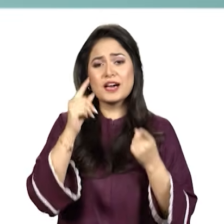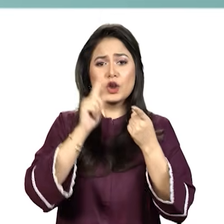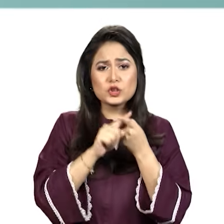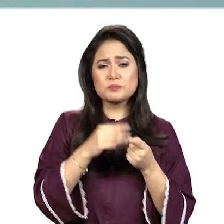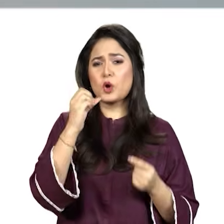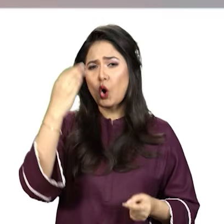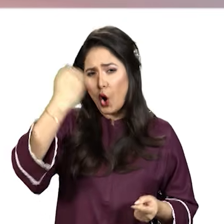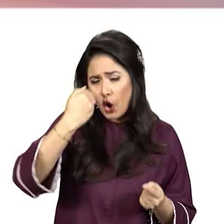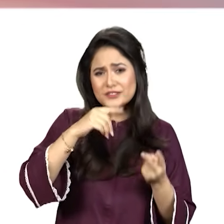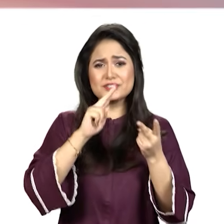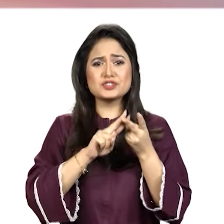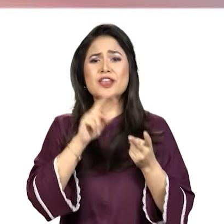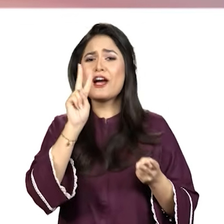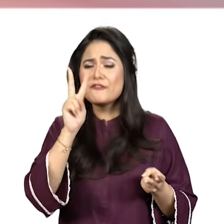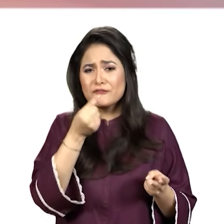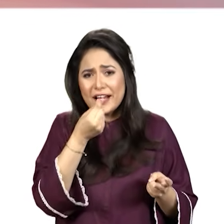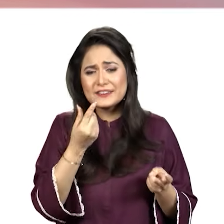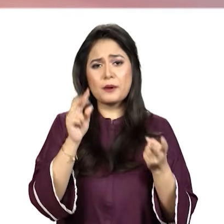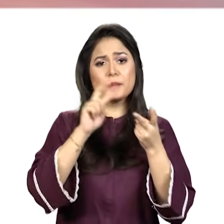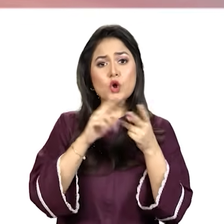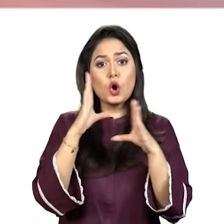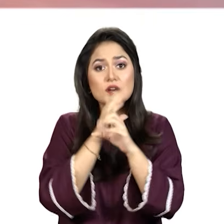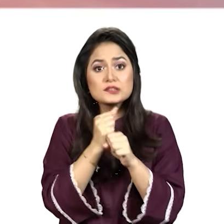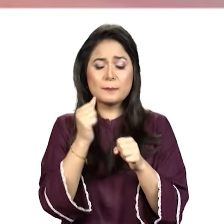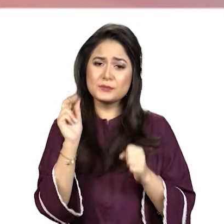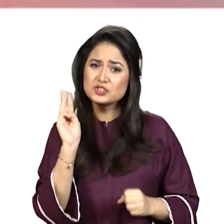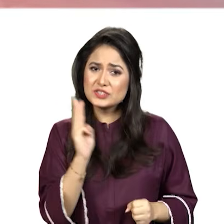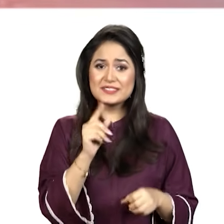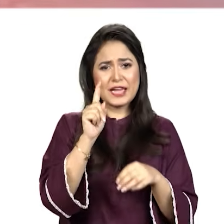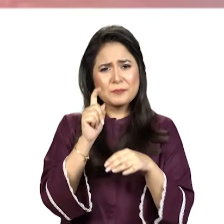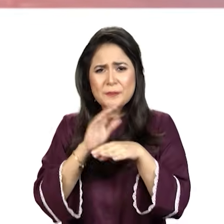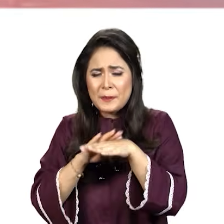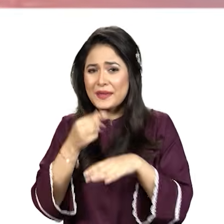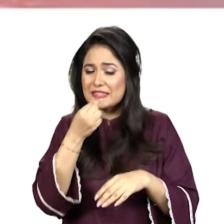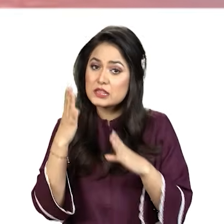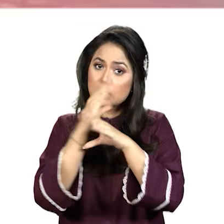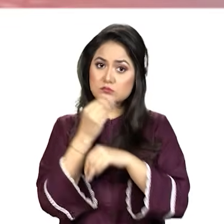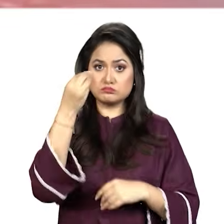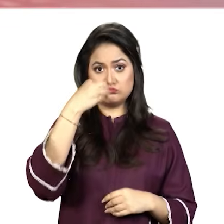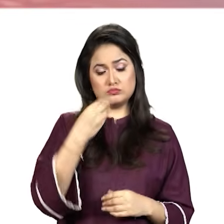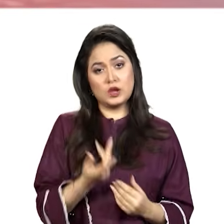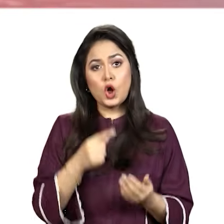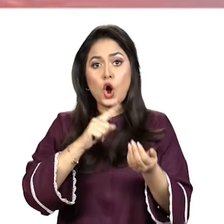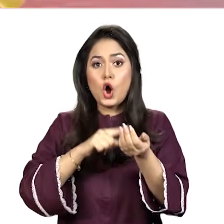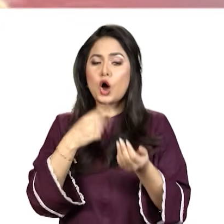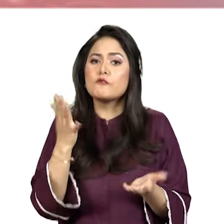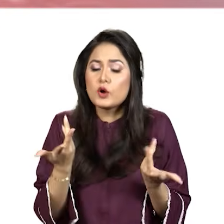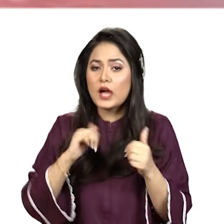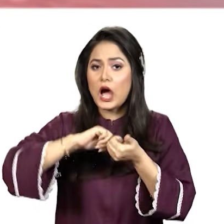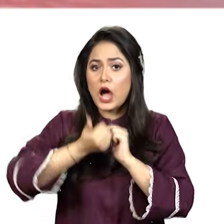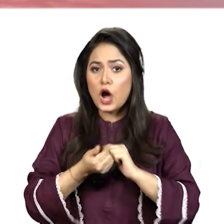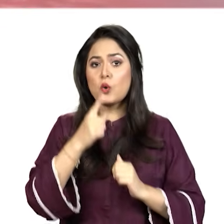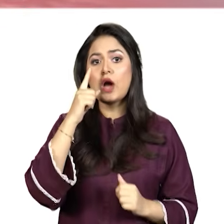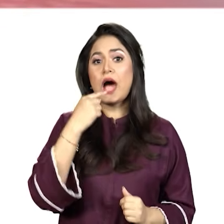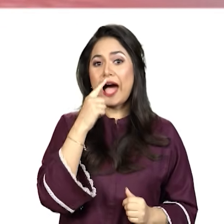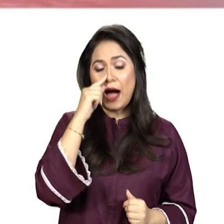इसमें ऑक्सीजन, विटामिन्स, मिनरल्स, प्रोटीन और एंटीबॉडीज भी शामिल होती हैं। ये तमाम अज्जा माँ के खून से हासिल किए जाते